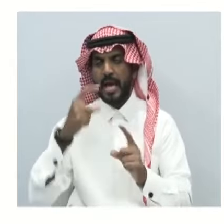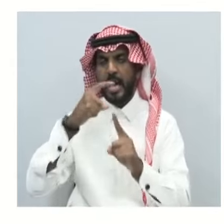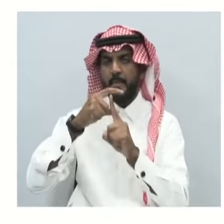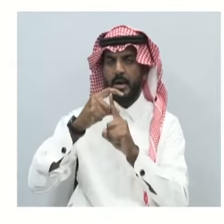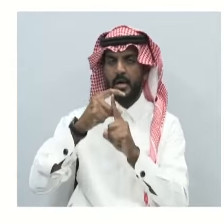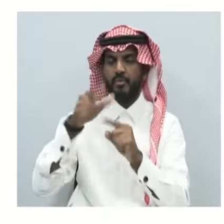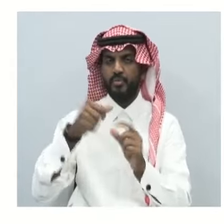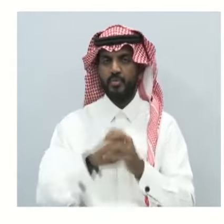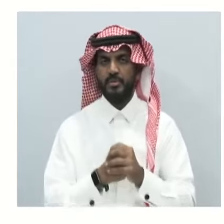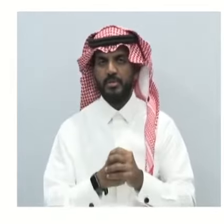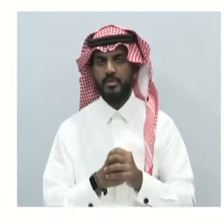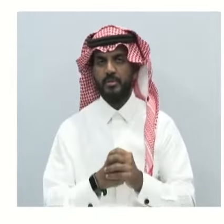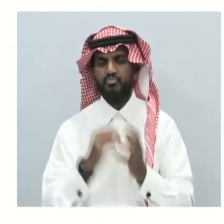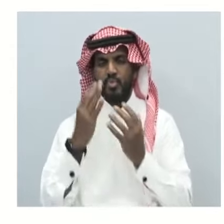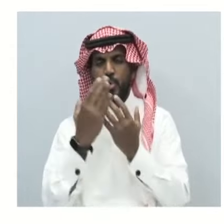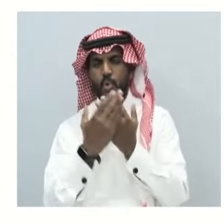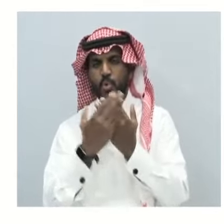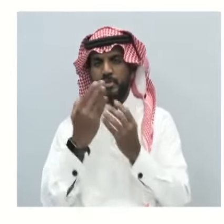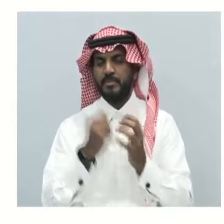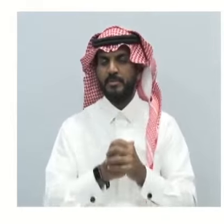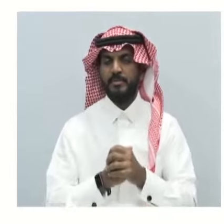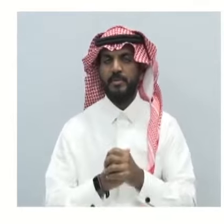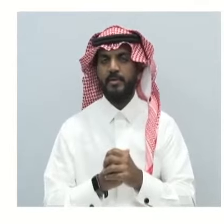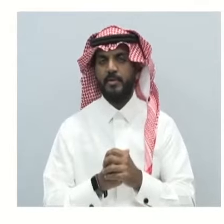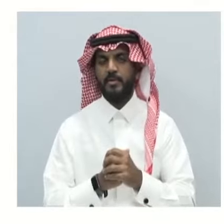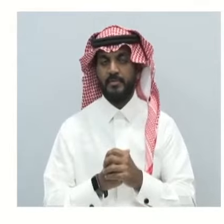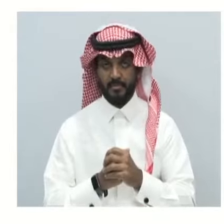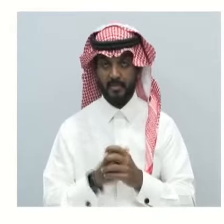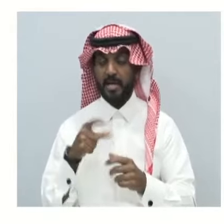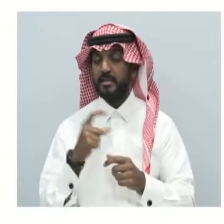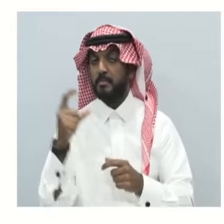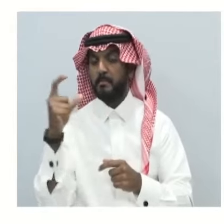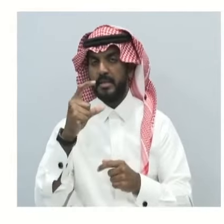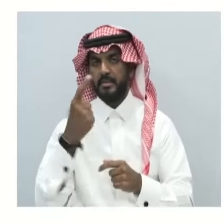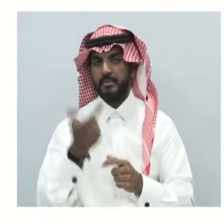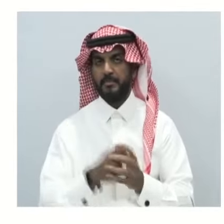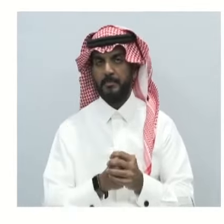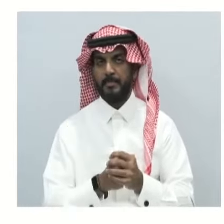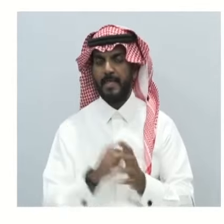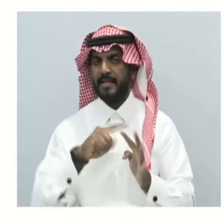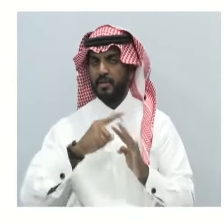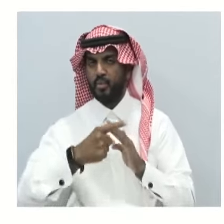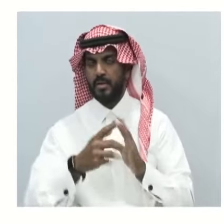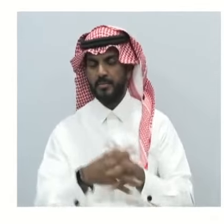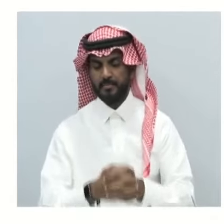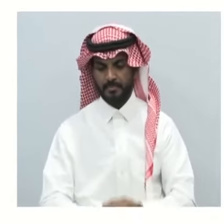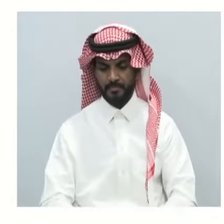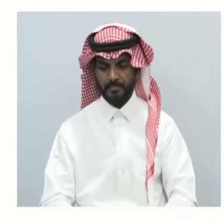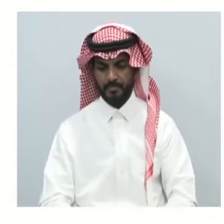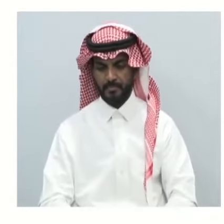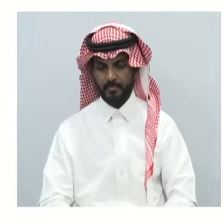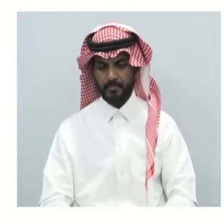المناطق معتما رغم انه في حاله احد اطواله بعد ذلك